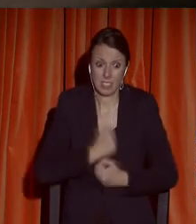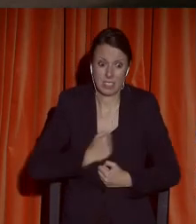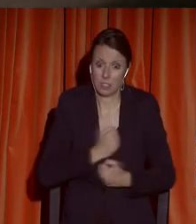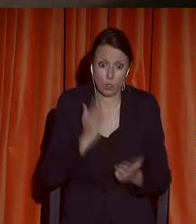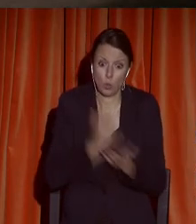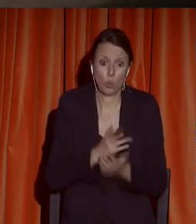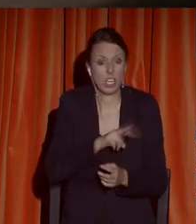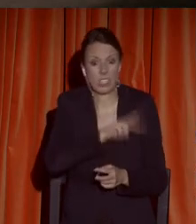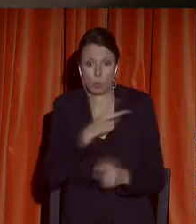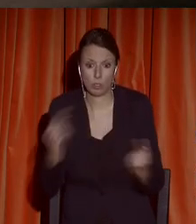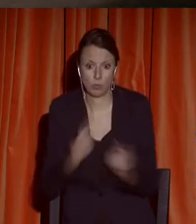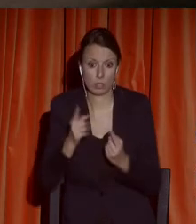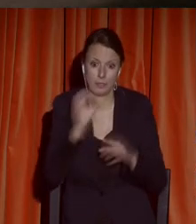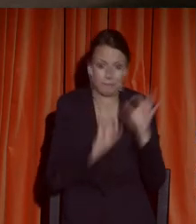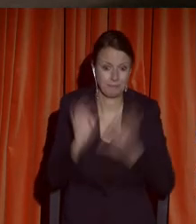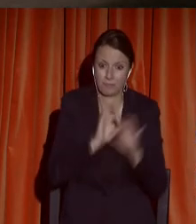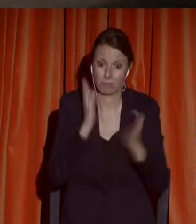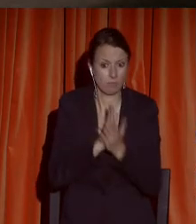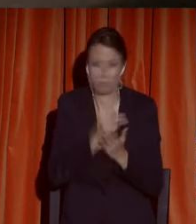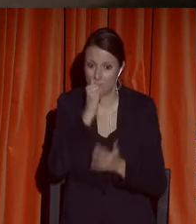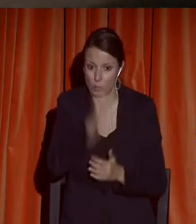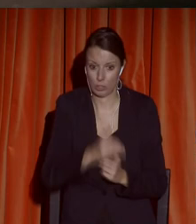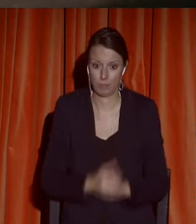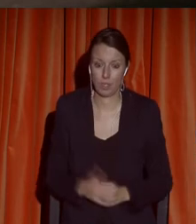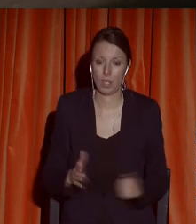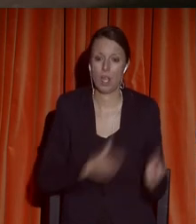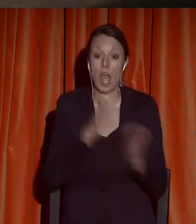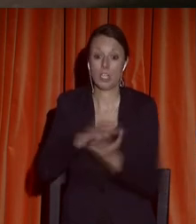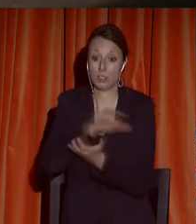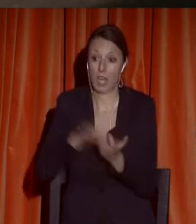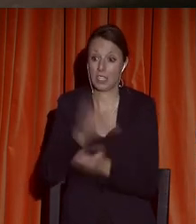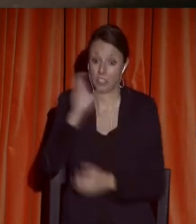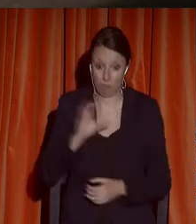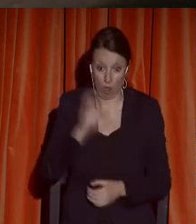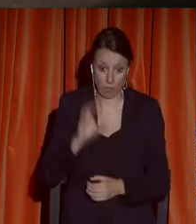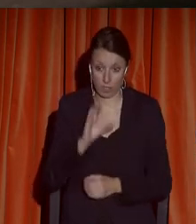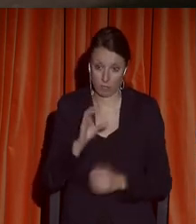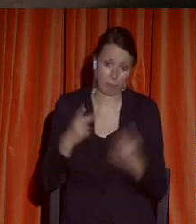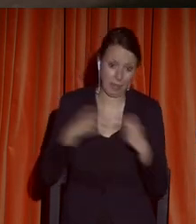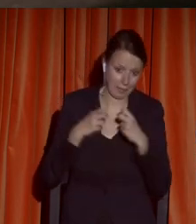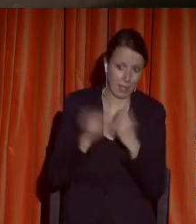W sprawach dotyczących świata cyfrowego, krótko tylko chcę